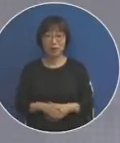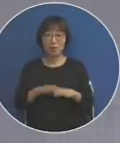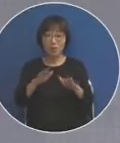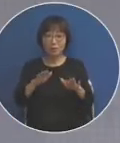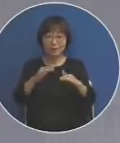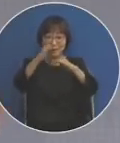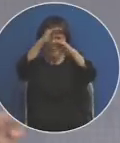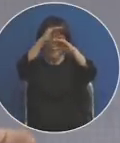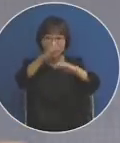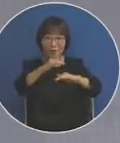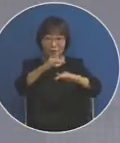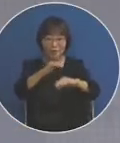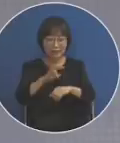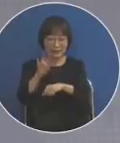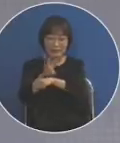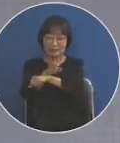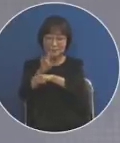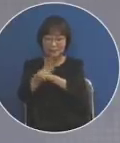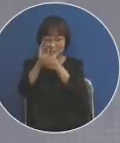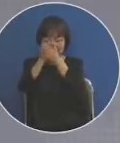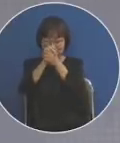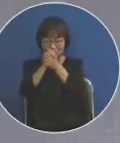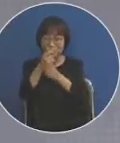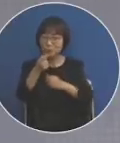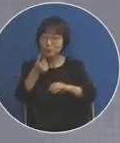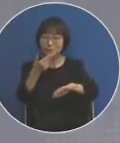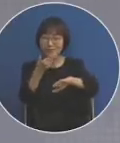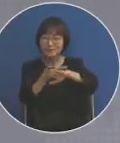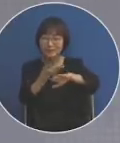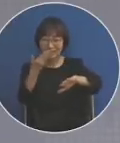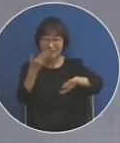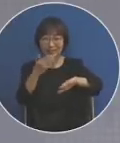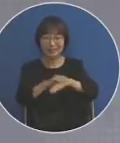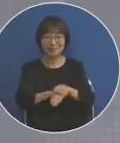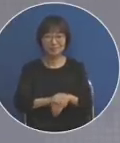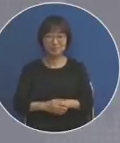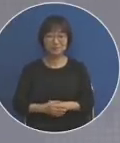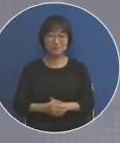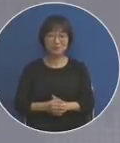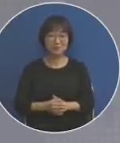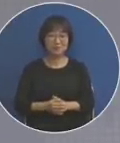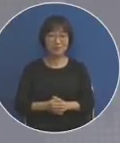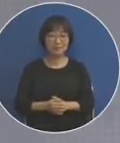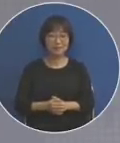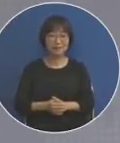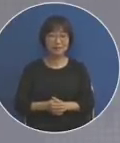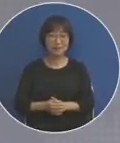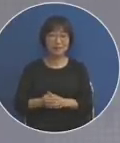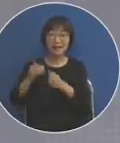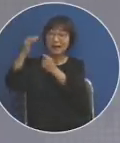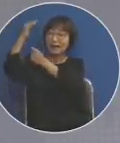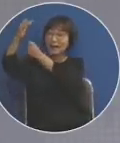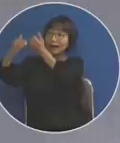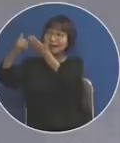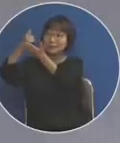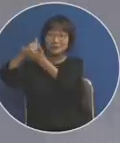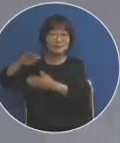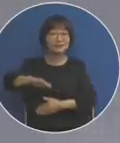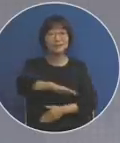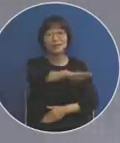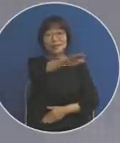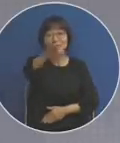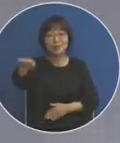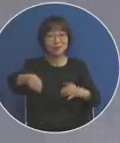말입니다. And so these words here is a little bit different from us saying that we pray 24/7. 하나님이 여러분을 24시 응답하고 계신다. Now the Lord